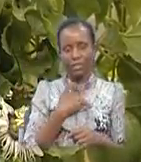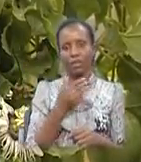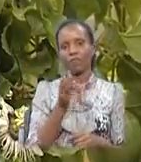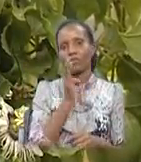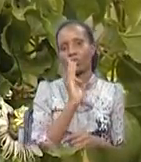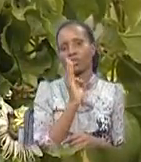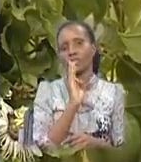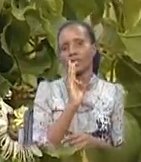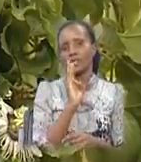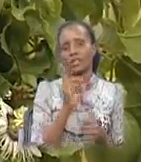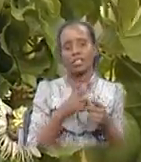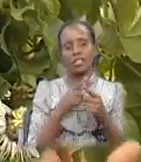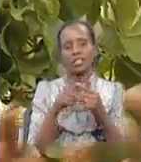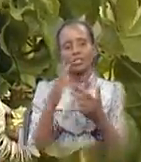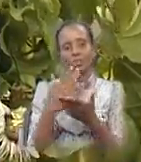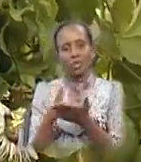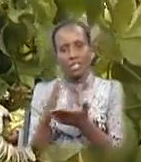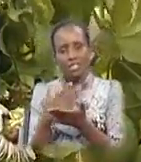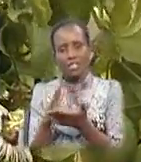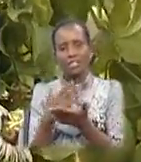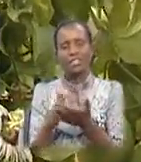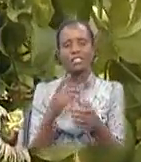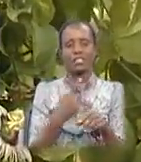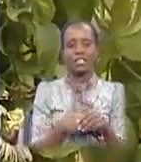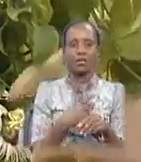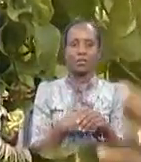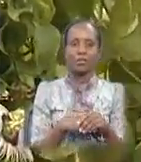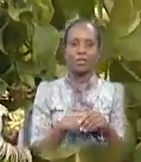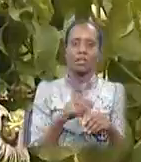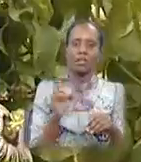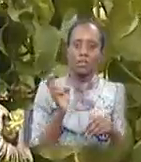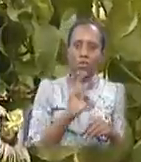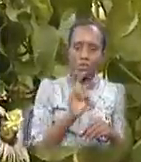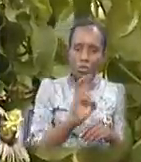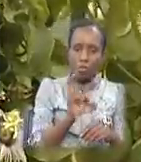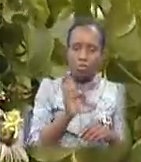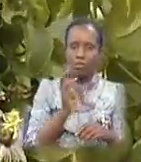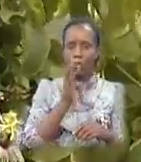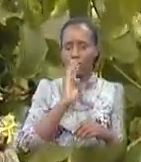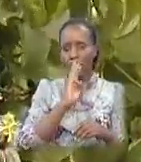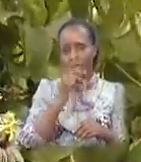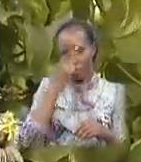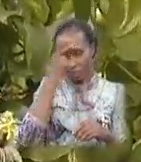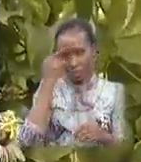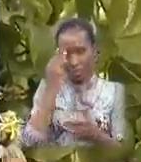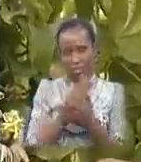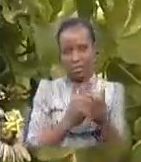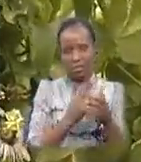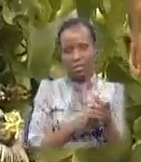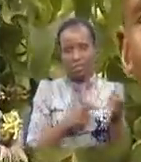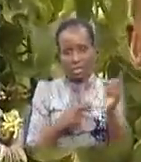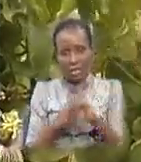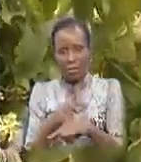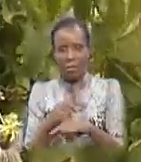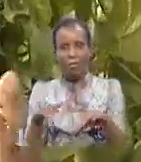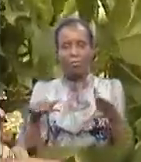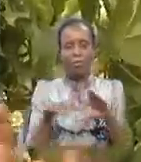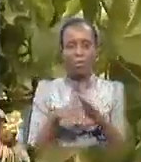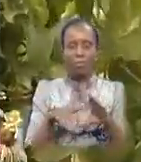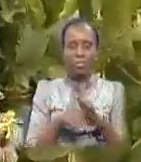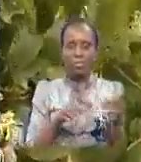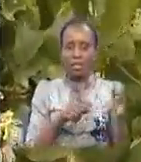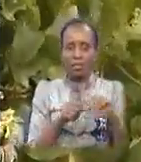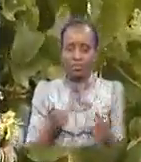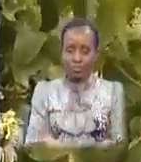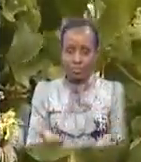nyingi, ndio tusiwaste a lot of time kwenda kutoa ile changalawi, kwa sababu tunaweza kuja siku moja hapa members wanatoa